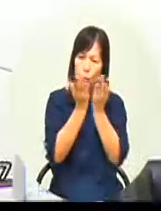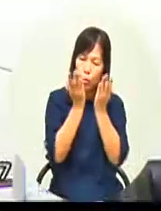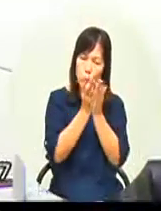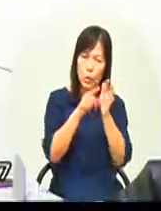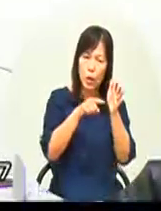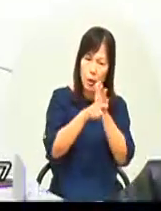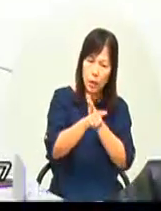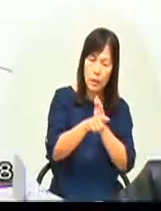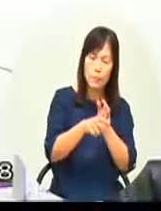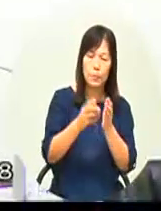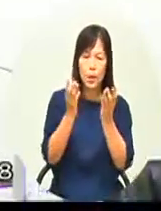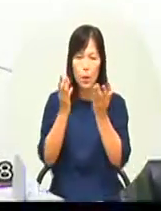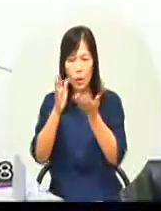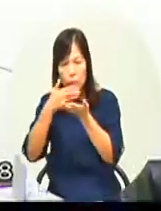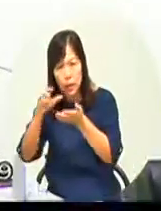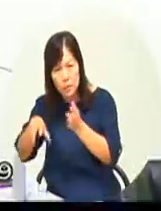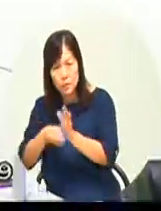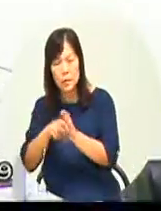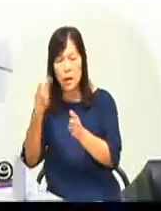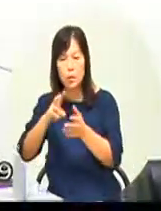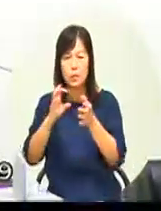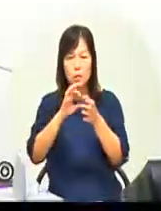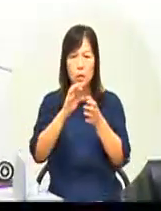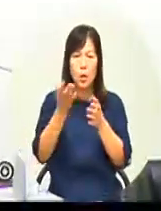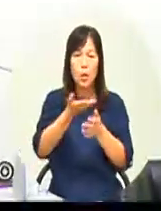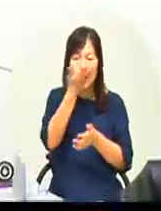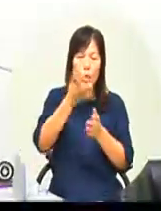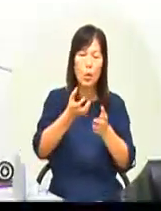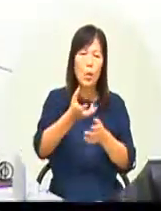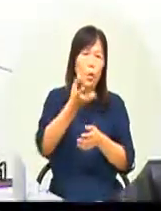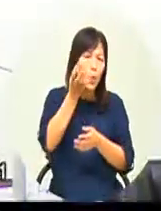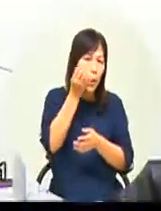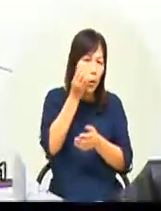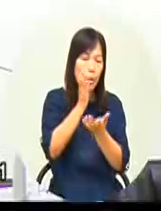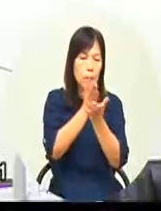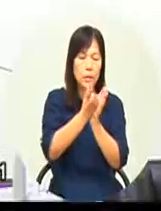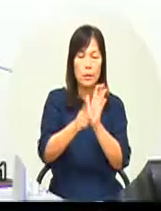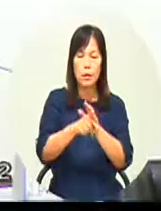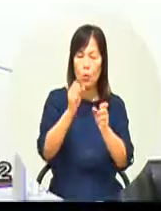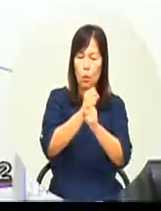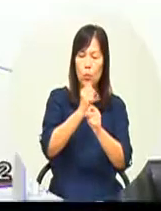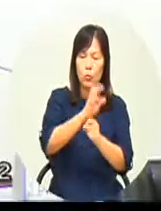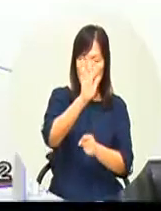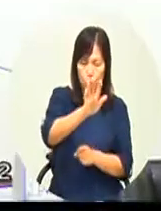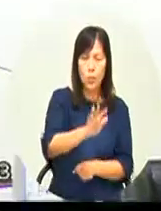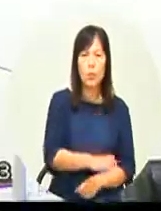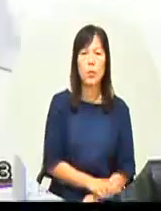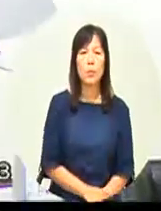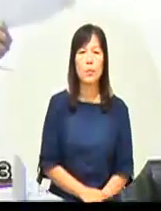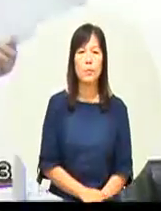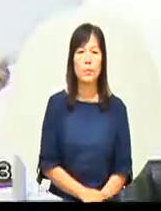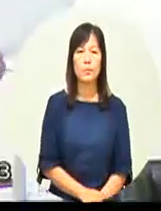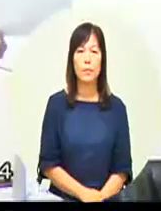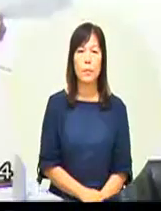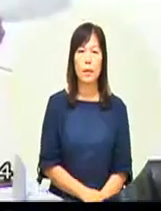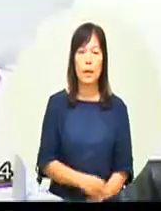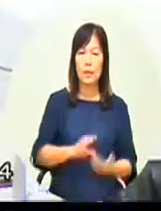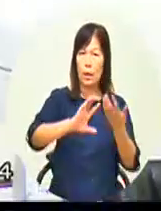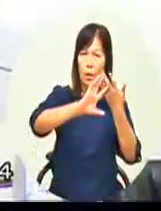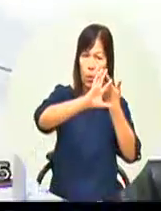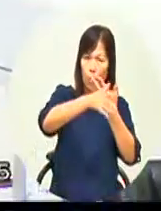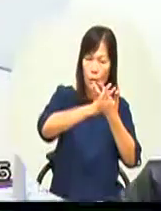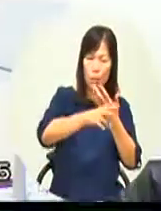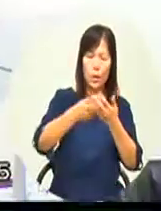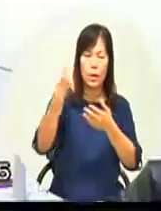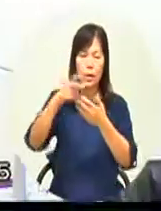都是餐饮或者是旅游观光，可以造就他们很多的工作机会。那第一个就是说，在国外或者是外